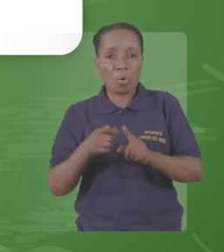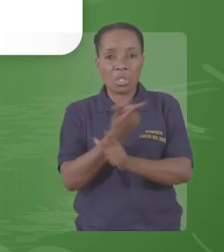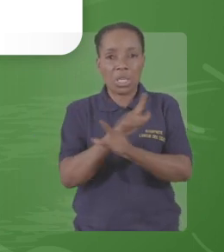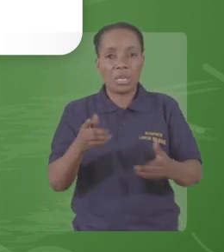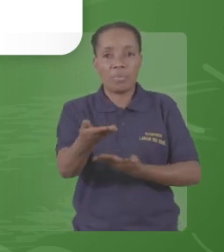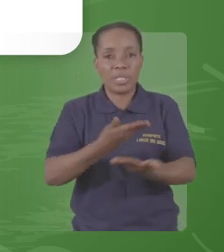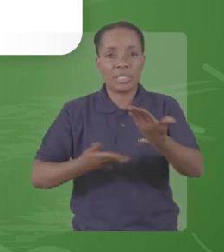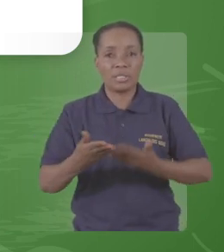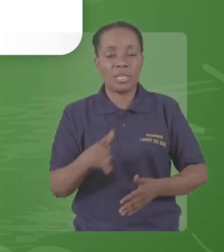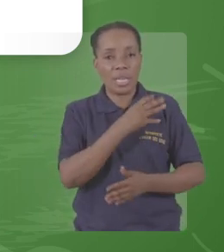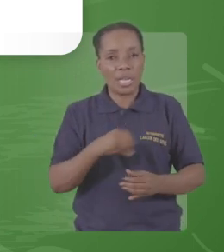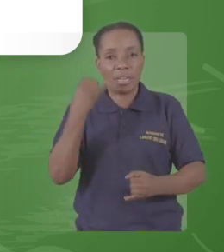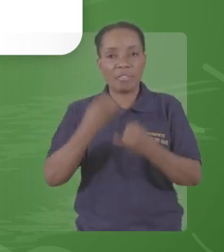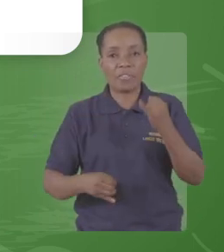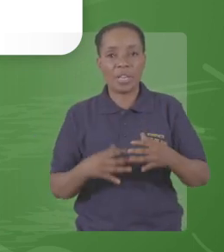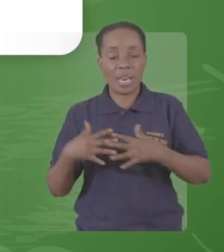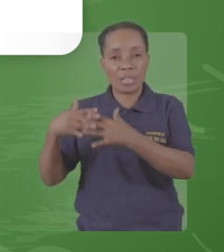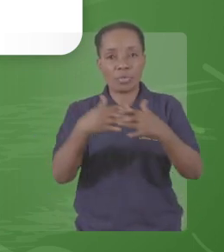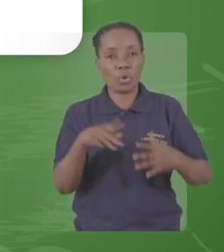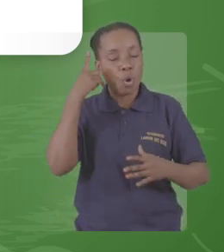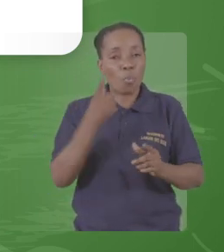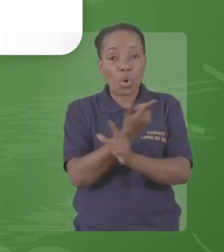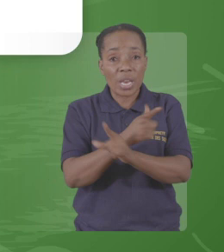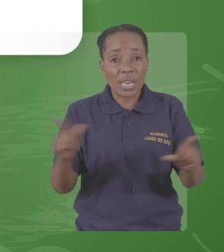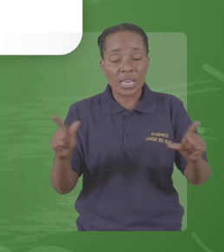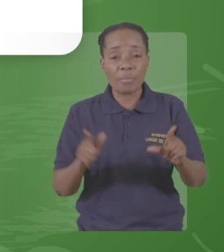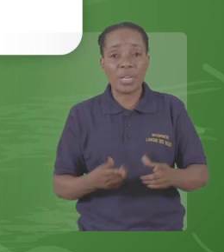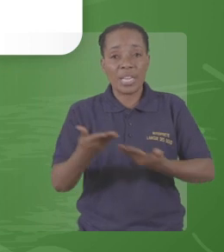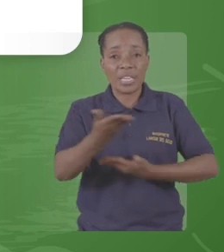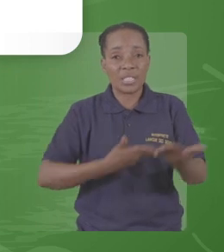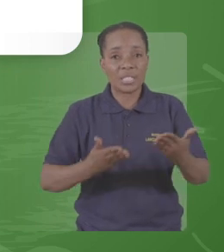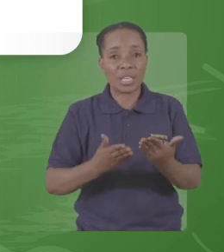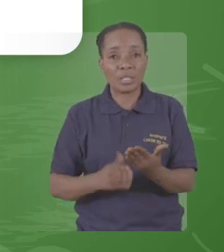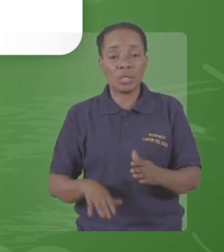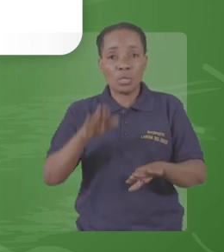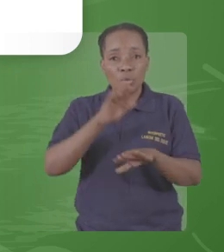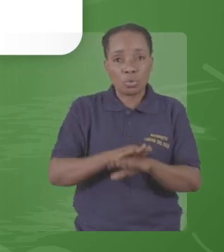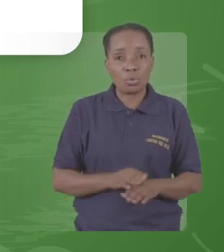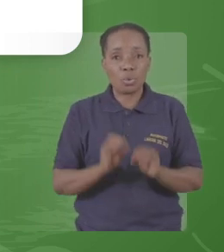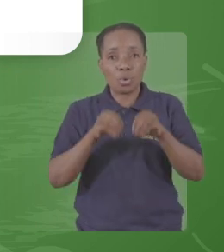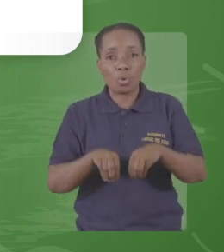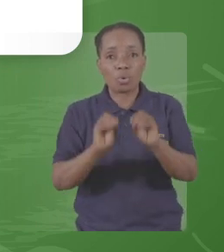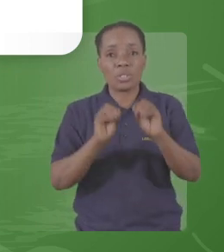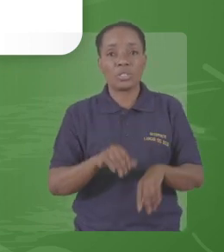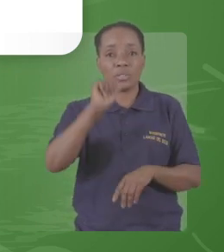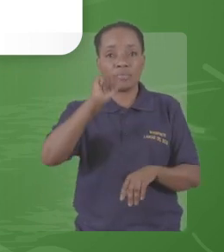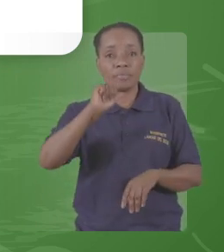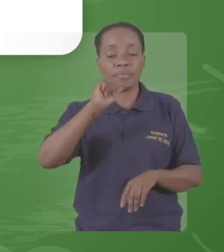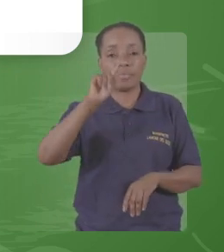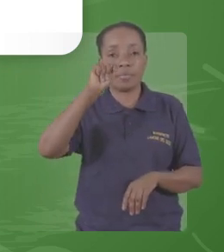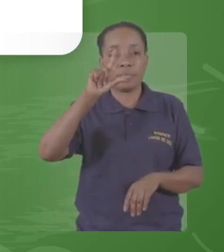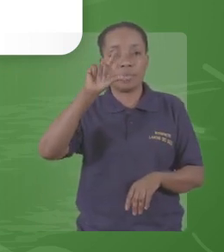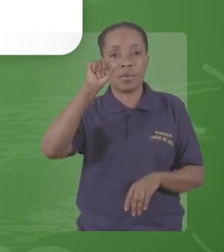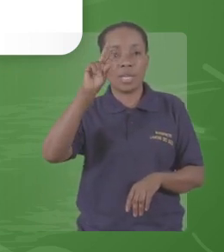Et enfin les États-Unis pour un libre-échange transatlantique. Ce système de partenariat s'appuie